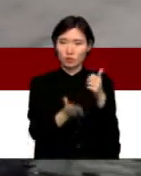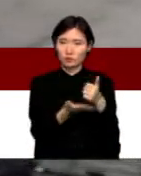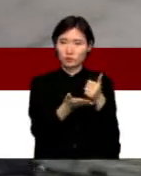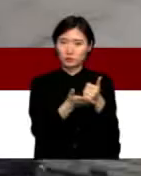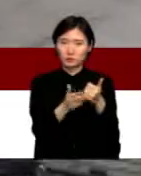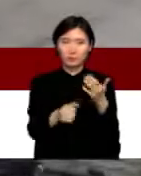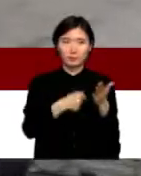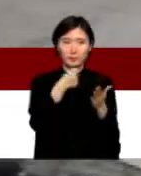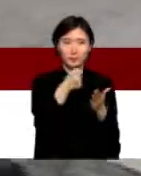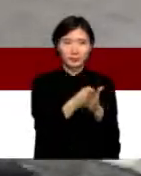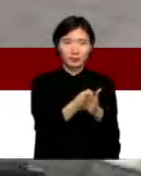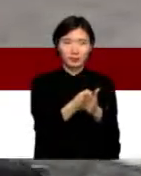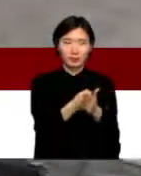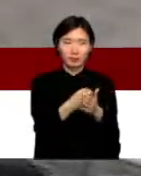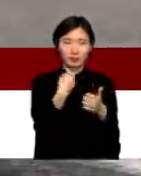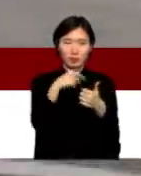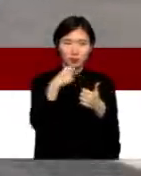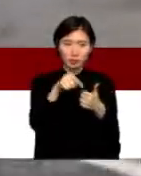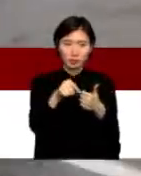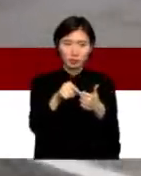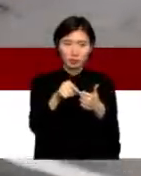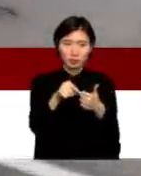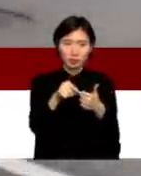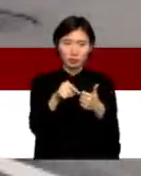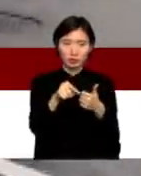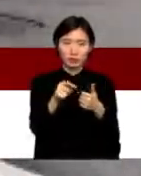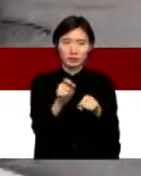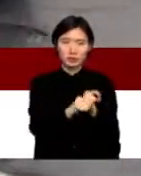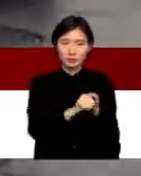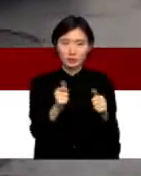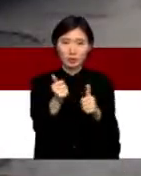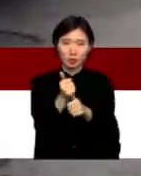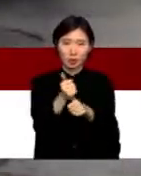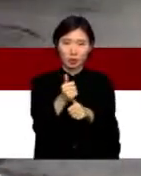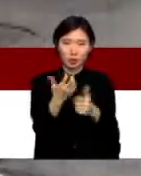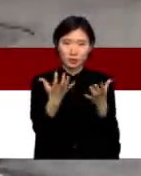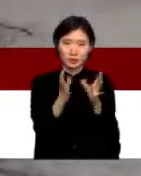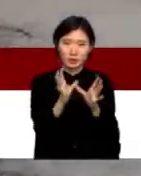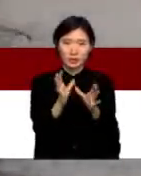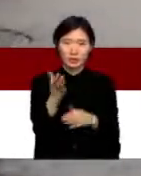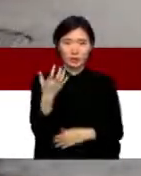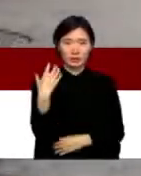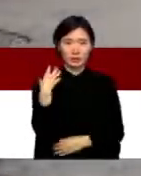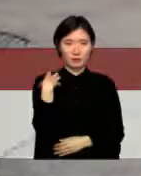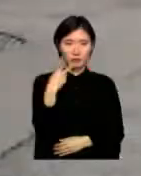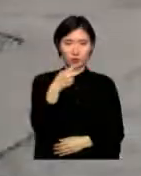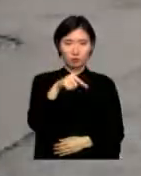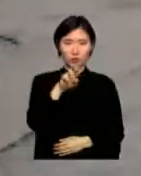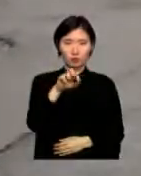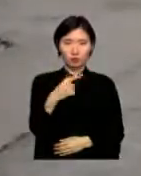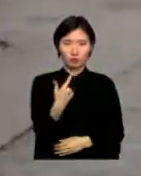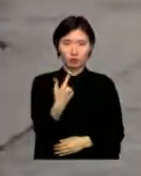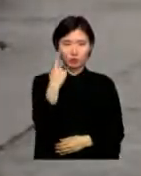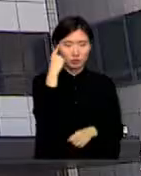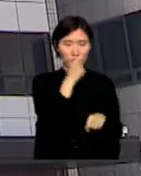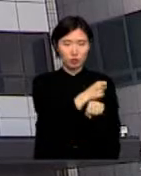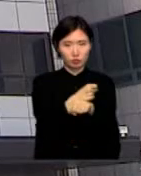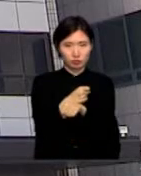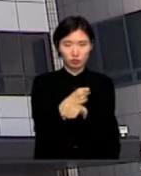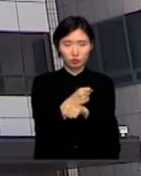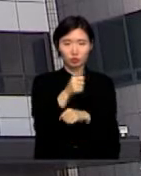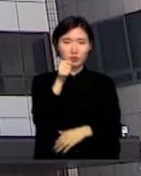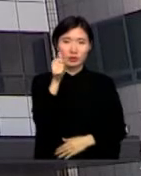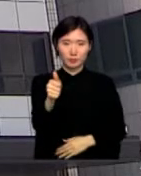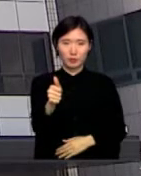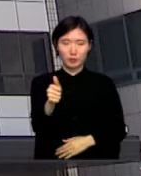후보자는 현재 서울시교육청 교육자치 특별 보좌관을 역임하고 있으며 2문 정치 연구소 소장으로 도 활동하고 있습니다